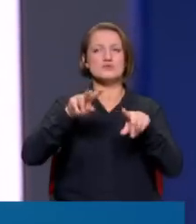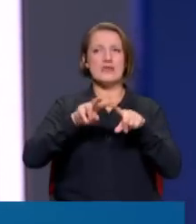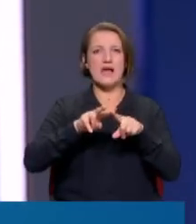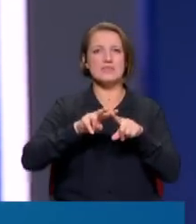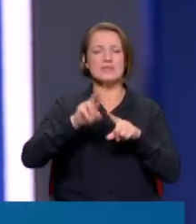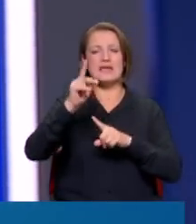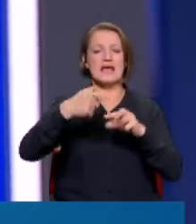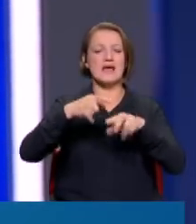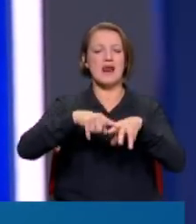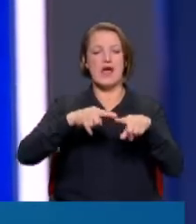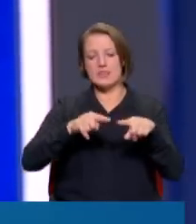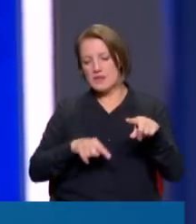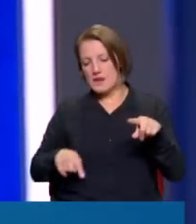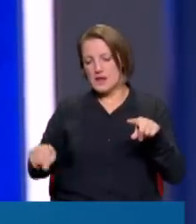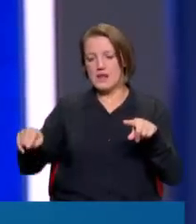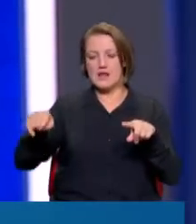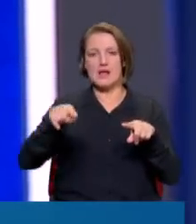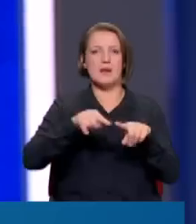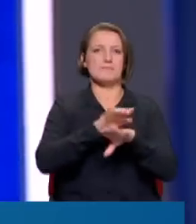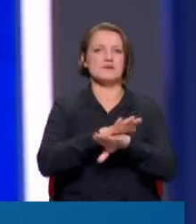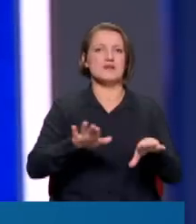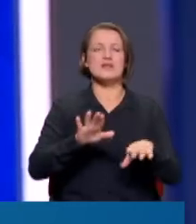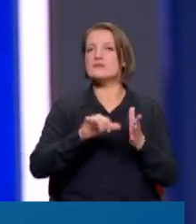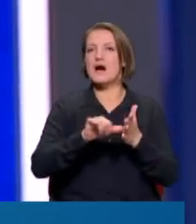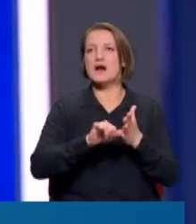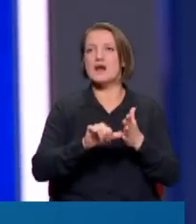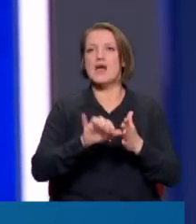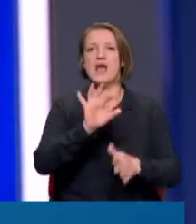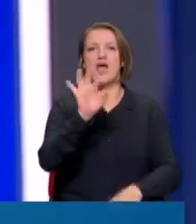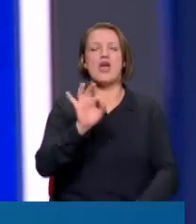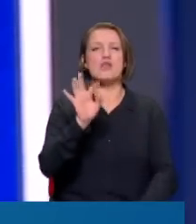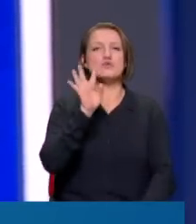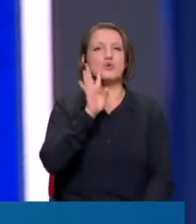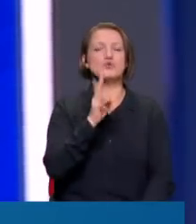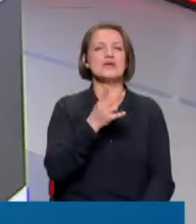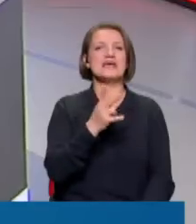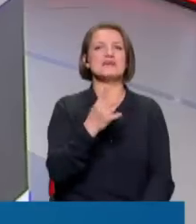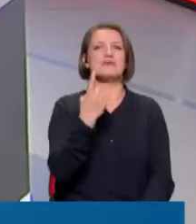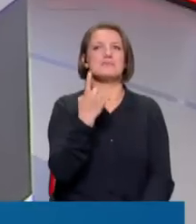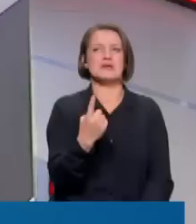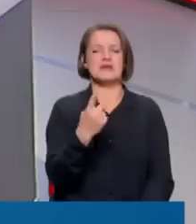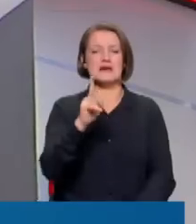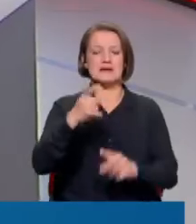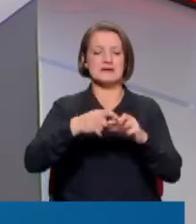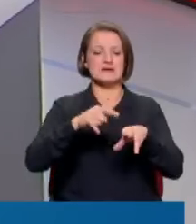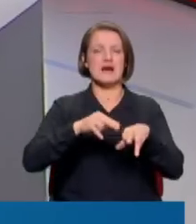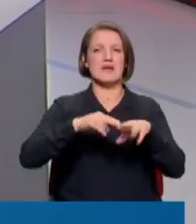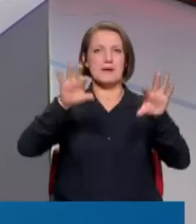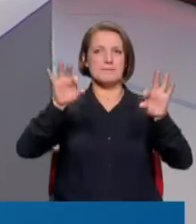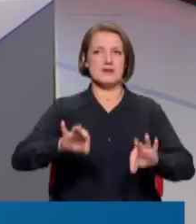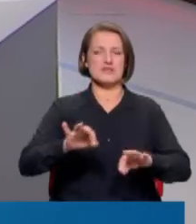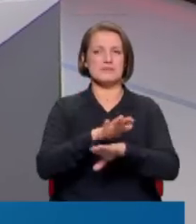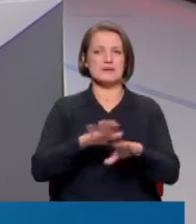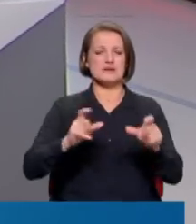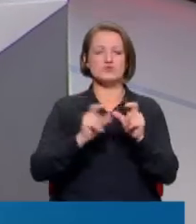tarih Eylül sonu 2001 ki zaten sonra Irak'la başladı 2003'te bitirdi